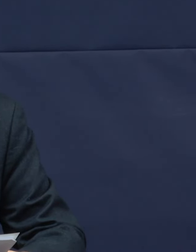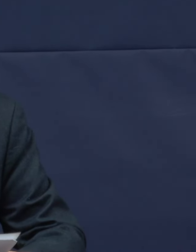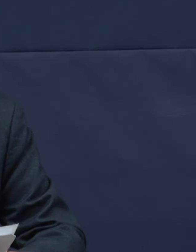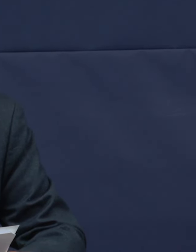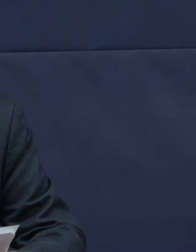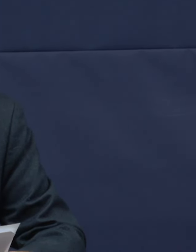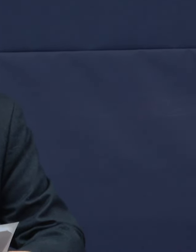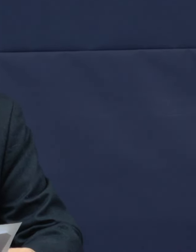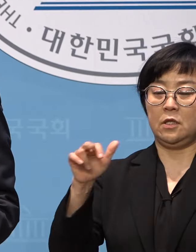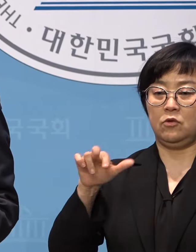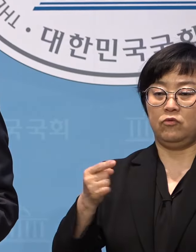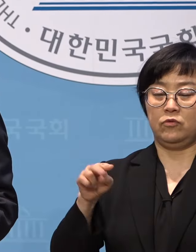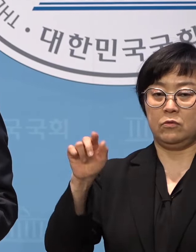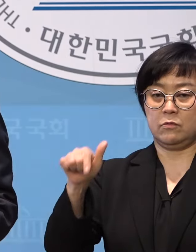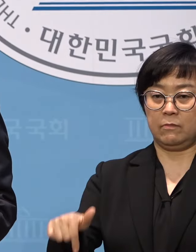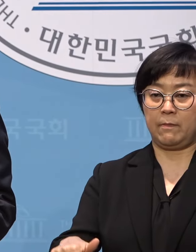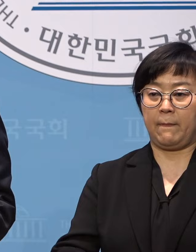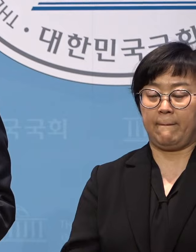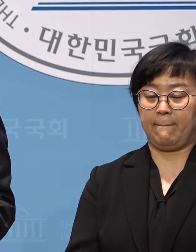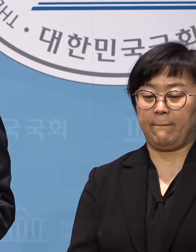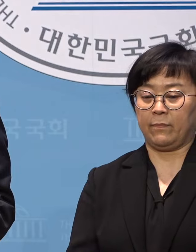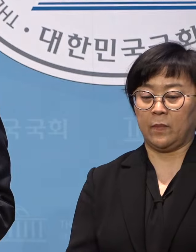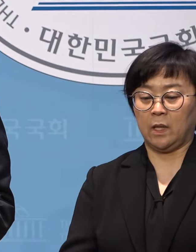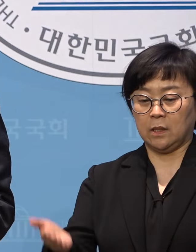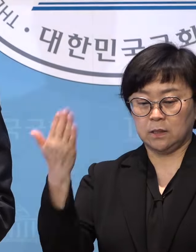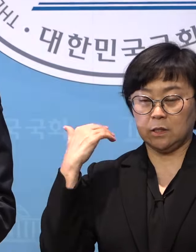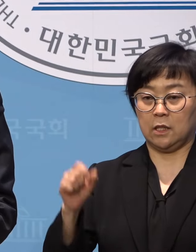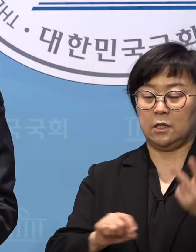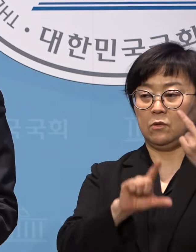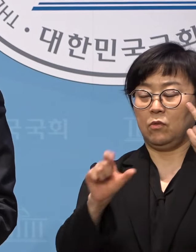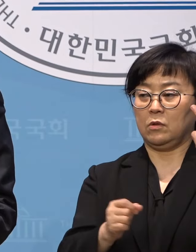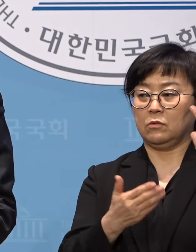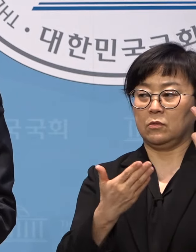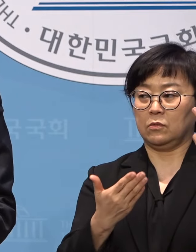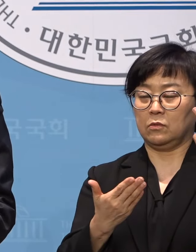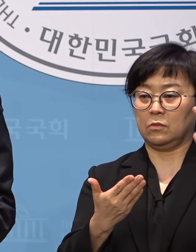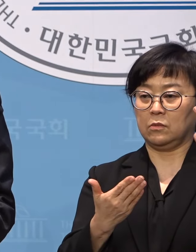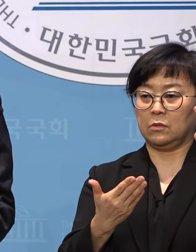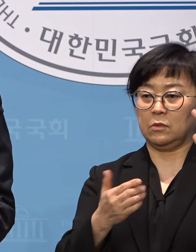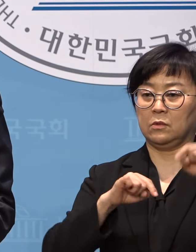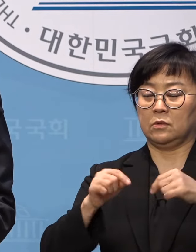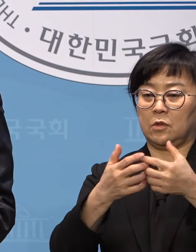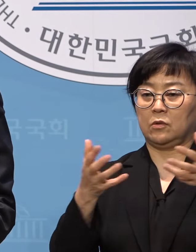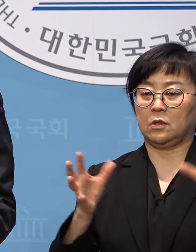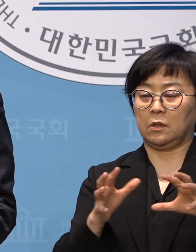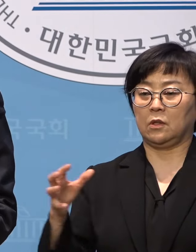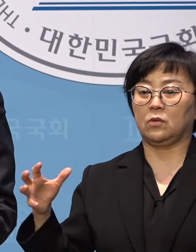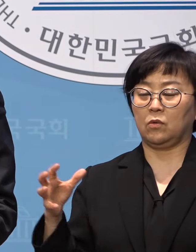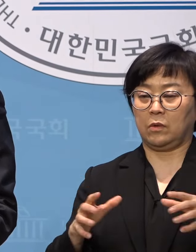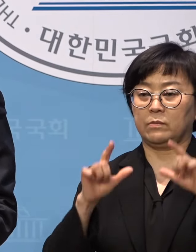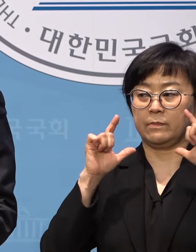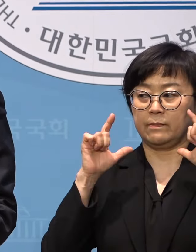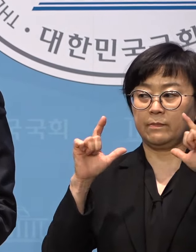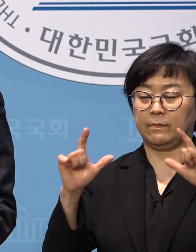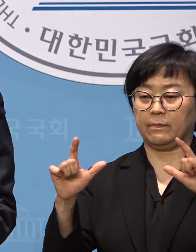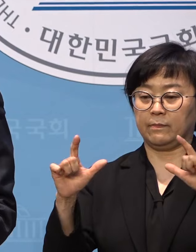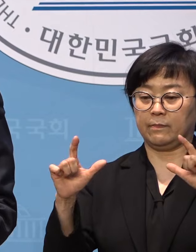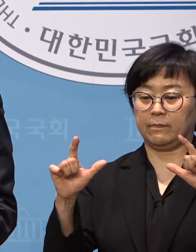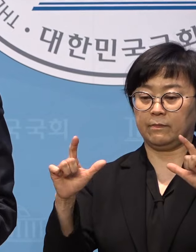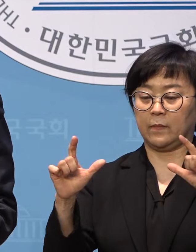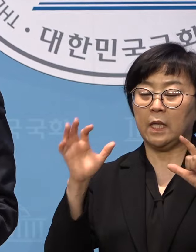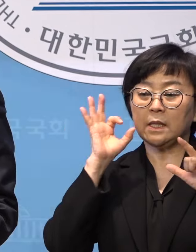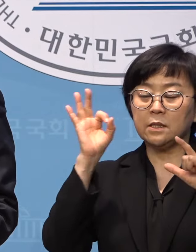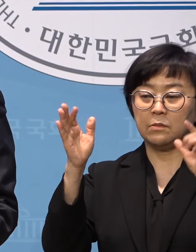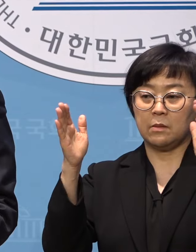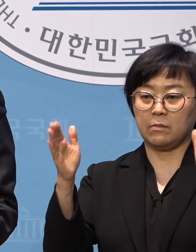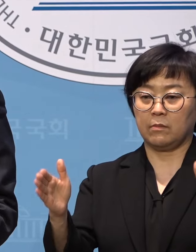바랍니다. 감사합니다. 지난 2월 9일 제 정당의 통합을 선언한 지 열흘